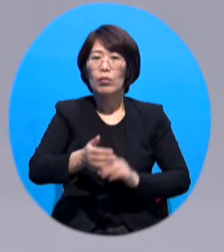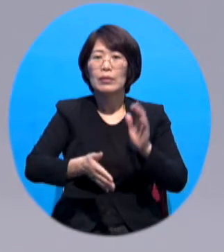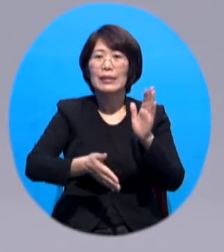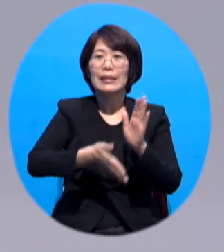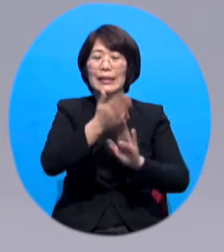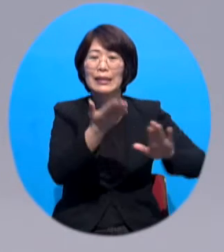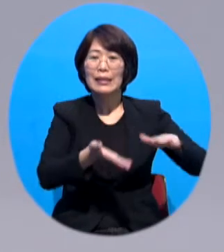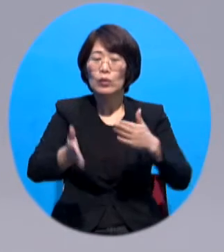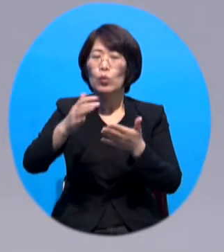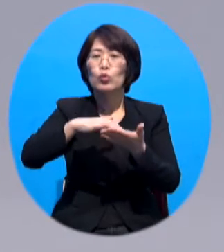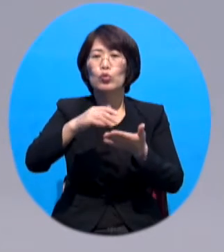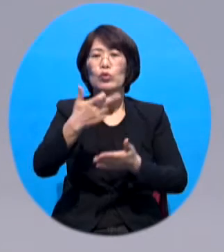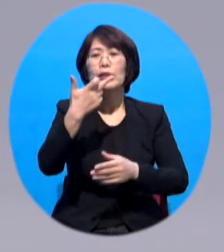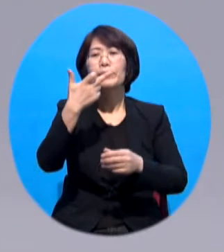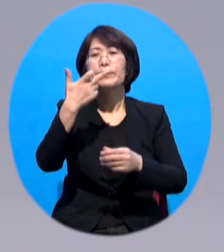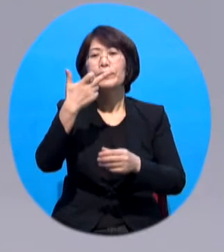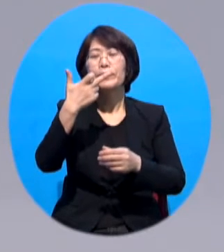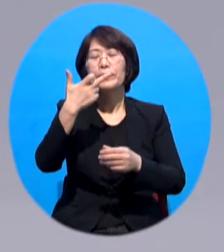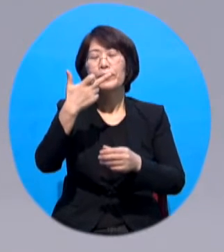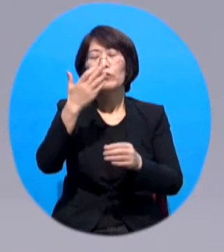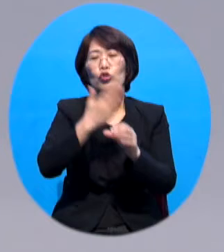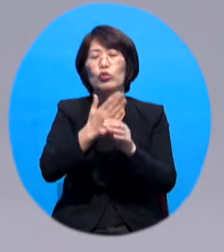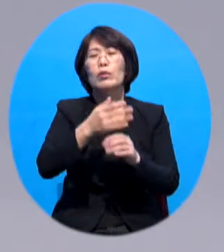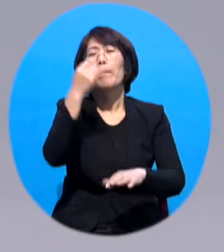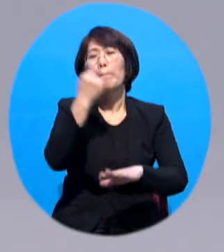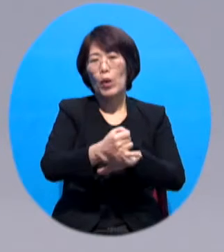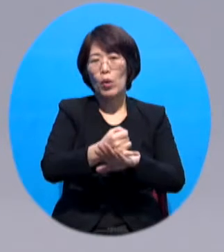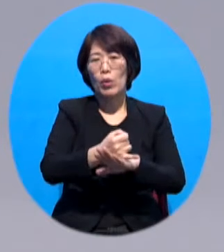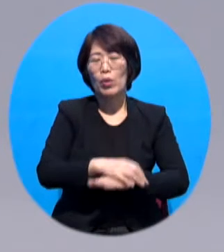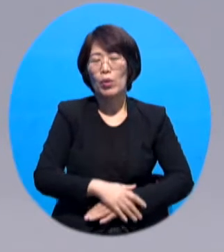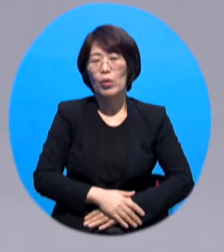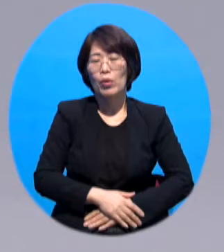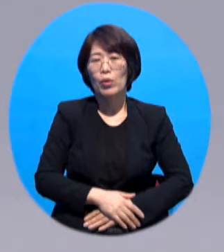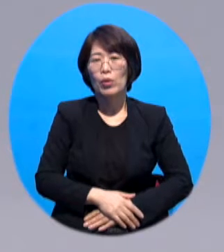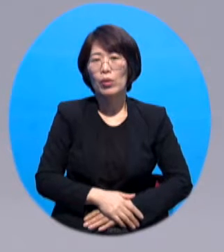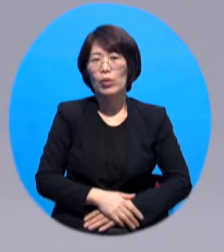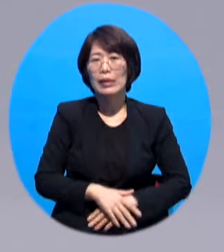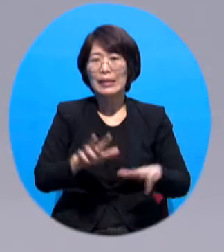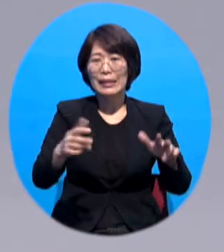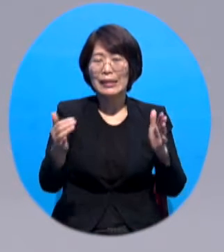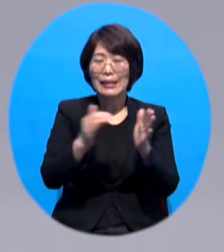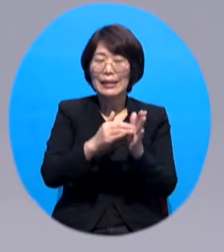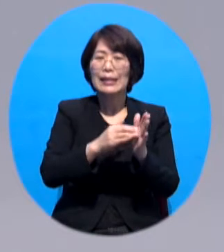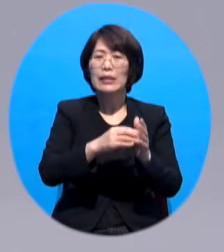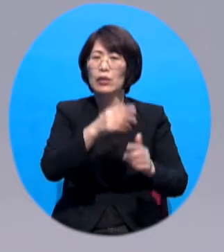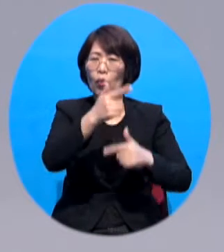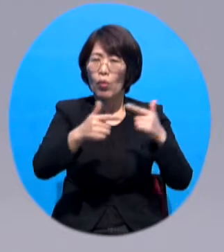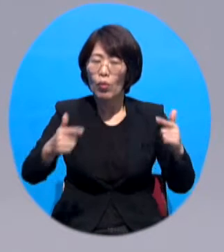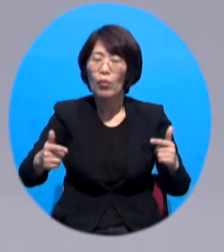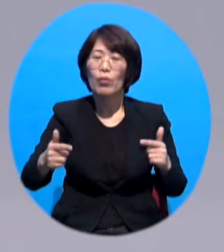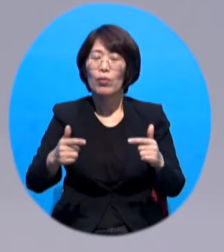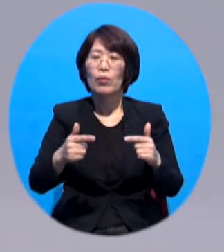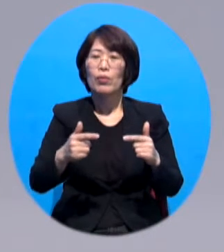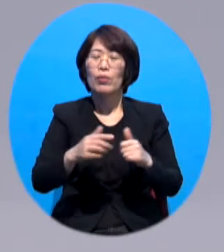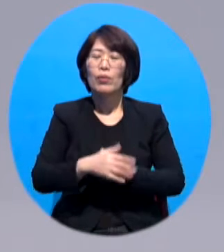시도에서 17일 올지 를 했습니다 아 그 동안의 이런 여러가지